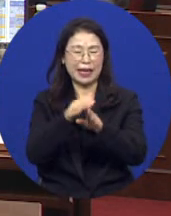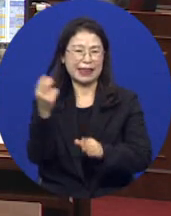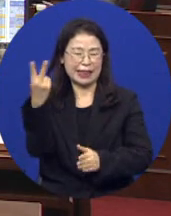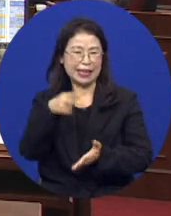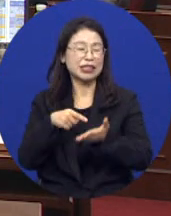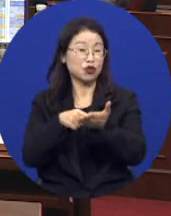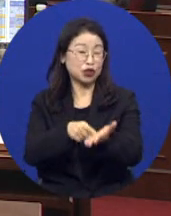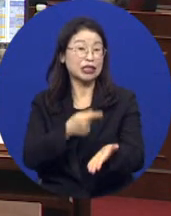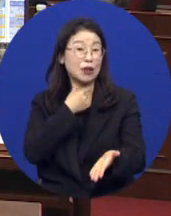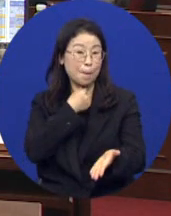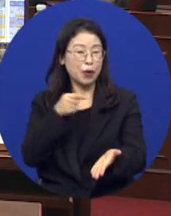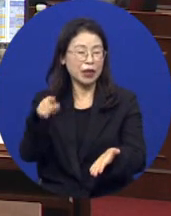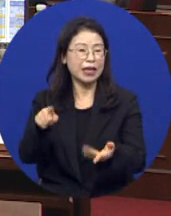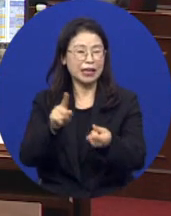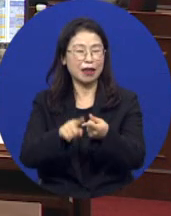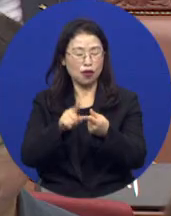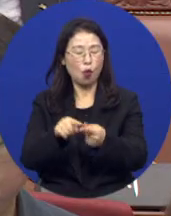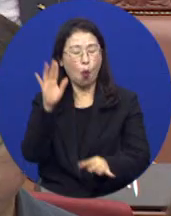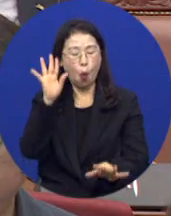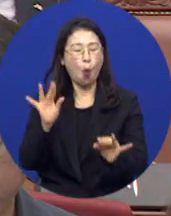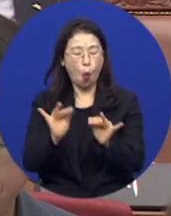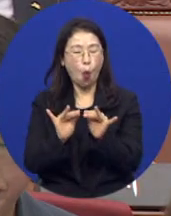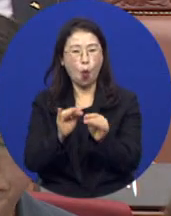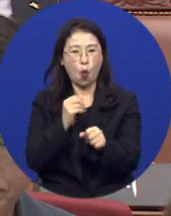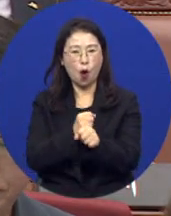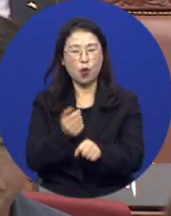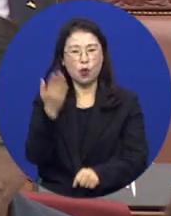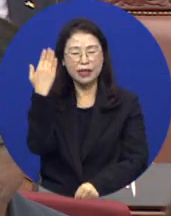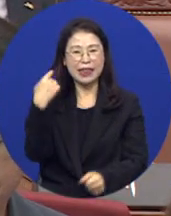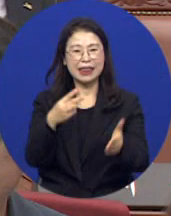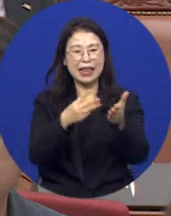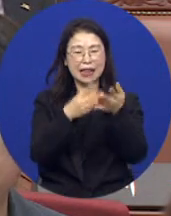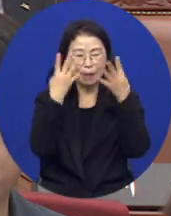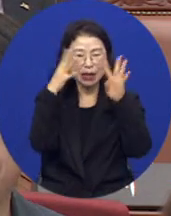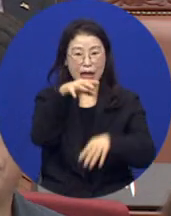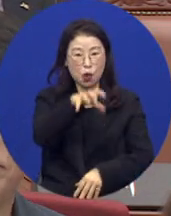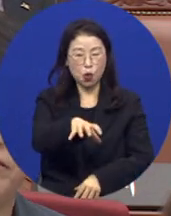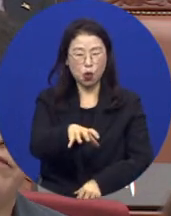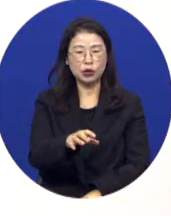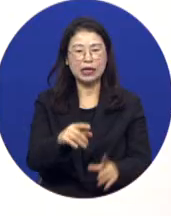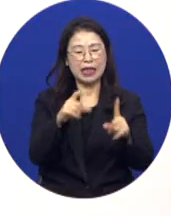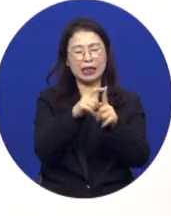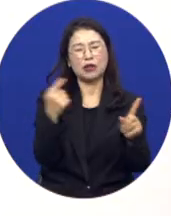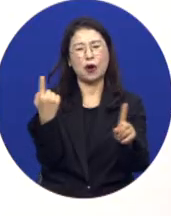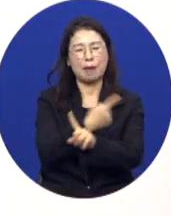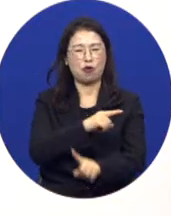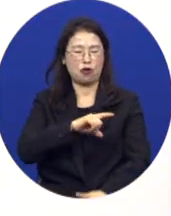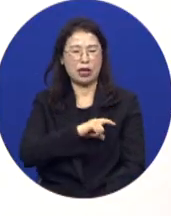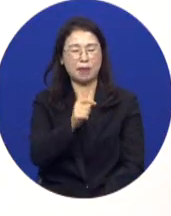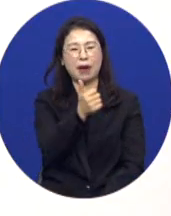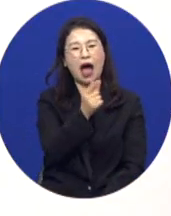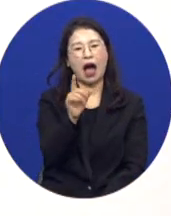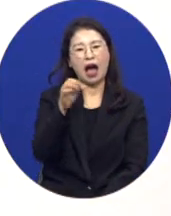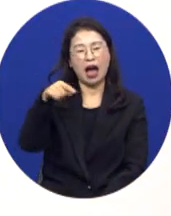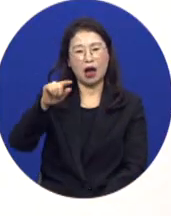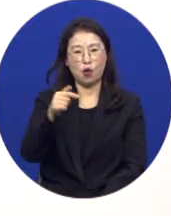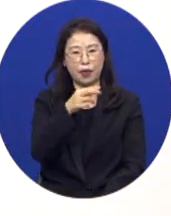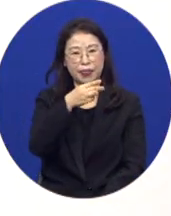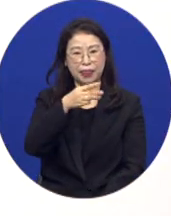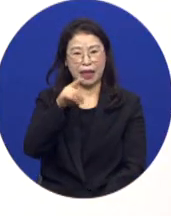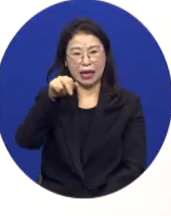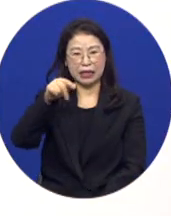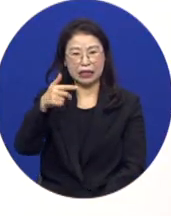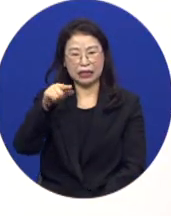대해 방향성에 동의한다고 말했고 옛 탐라대 부지는 하원 테크노밸리로 부르겠다며 IT